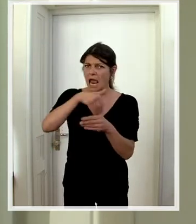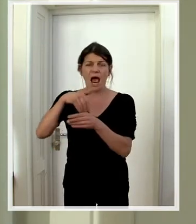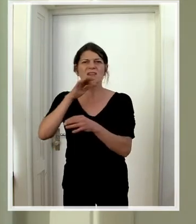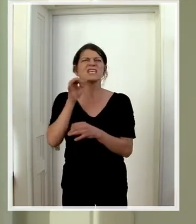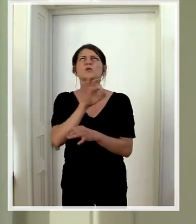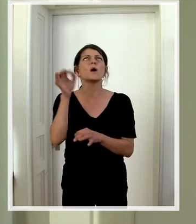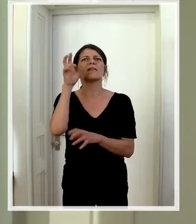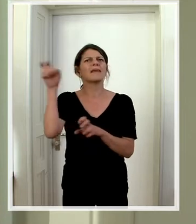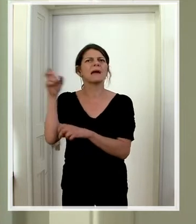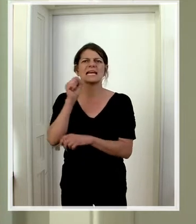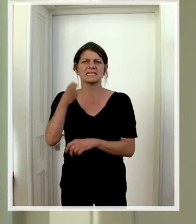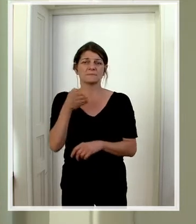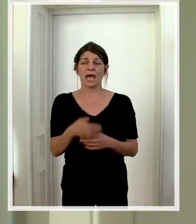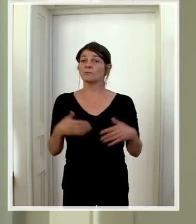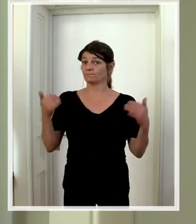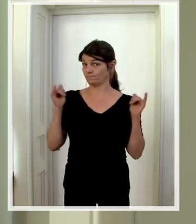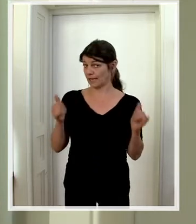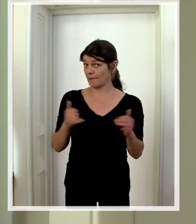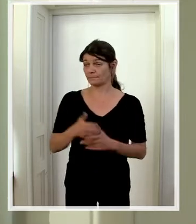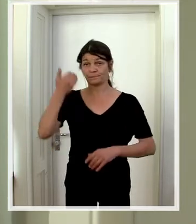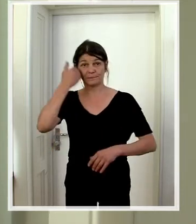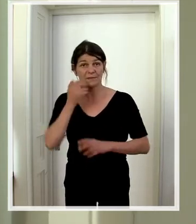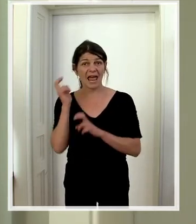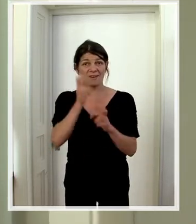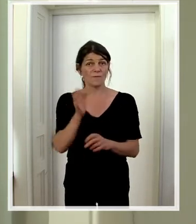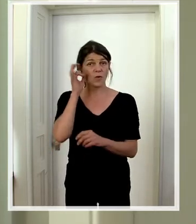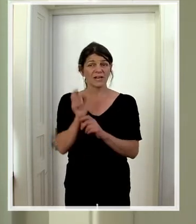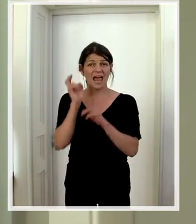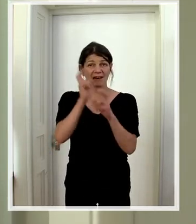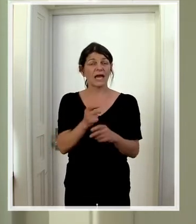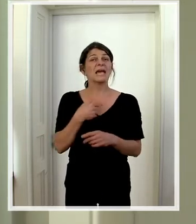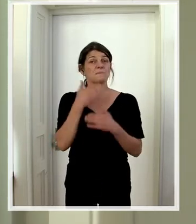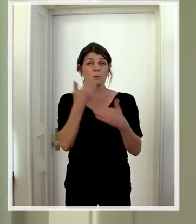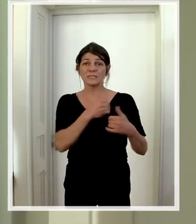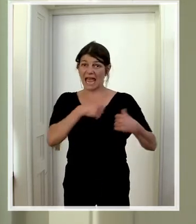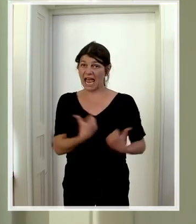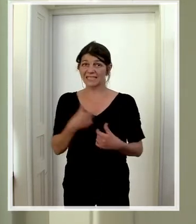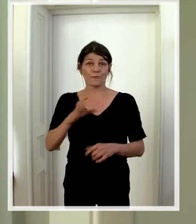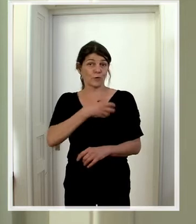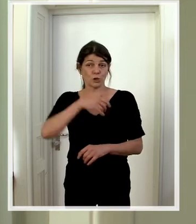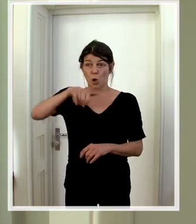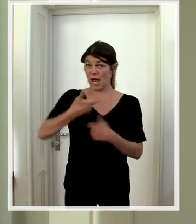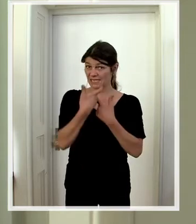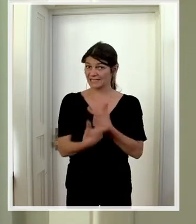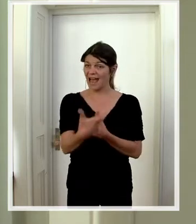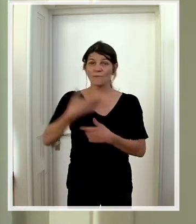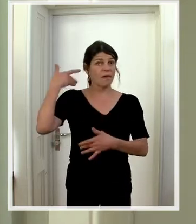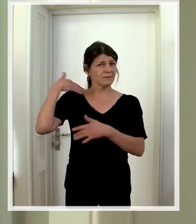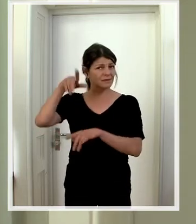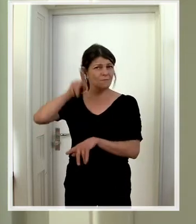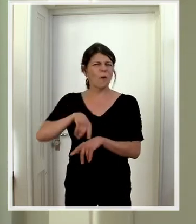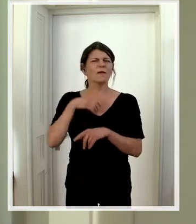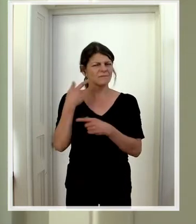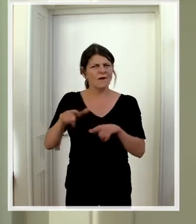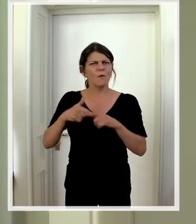S-Bahn. Ja, geschätzte Einwohnerinnen und Einwohner, ich begrüße Sie herzlich hier aus dem Fürst-Johannes-Saal, wo wir in den letzten Monaten viel haben dürfen